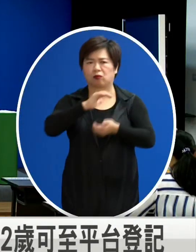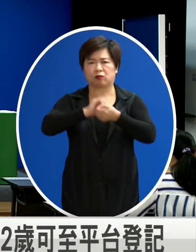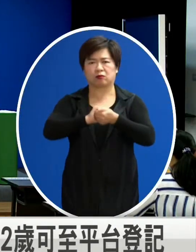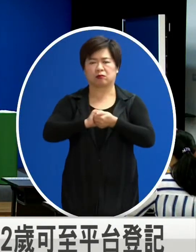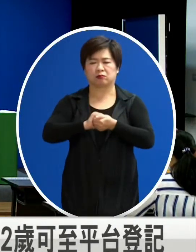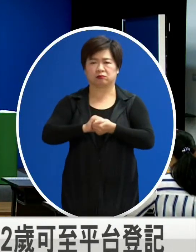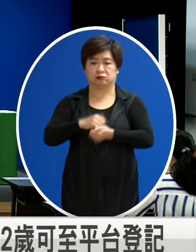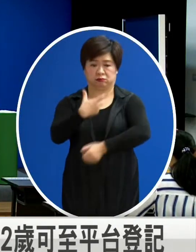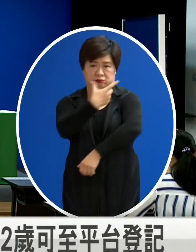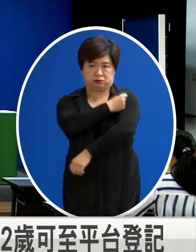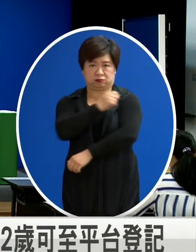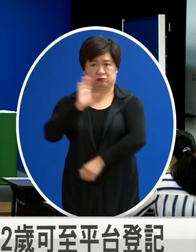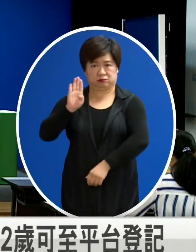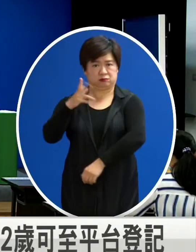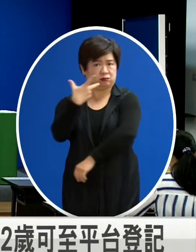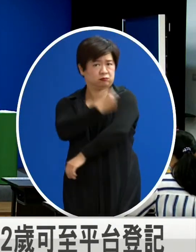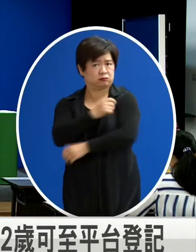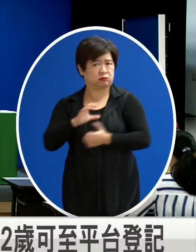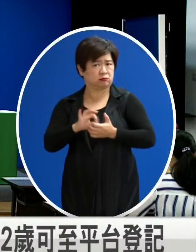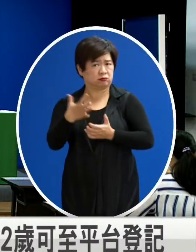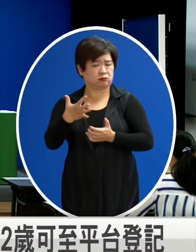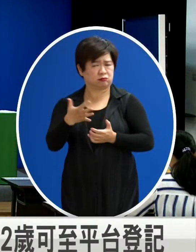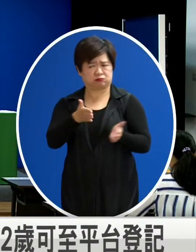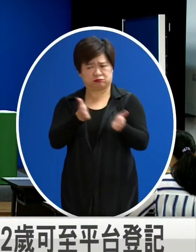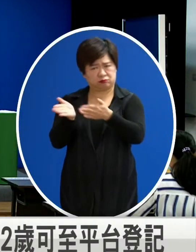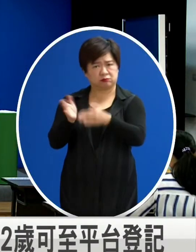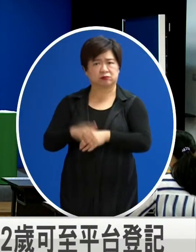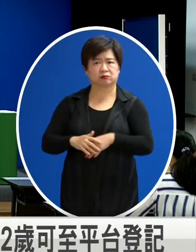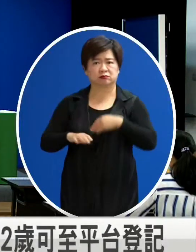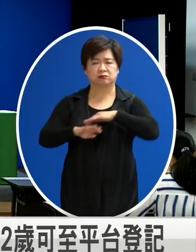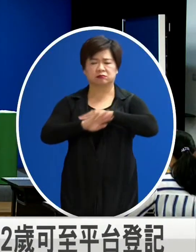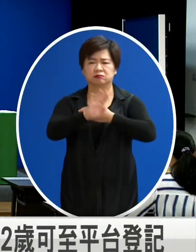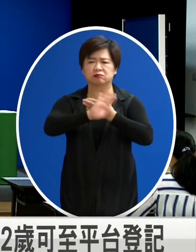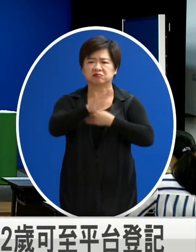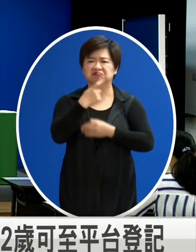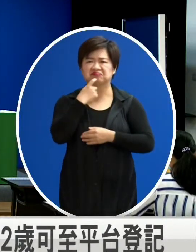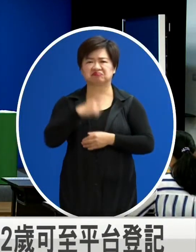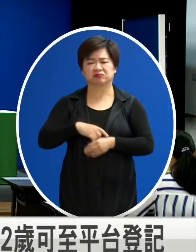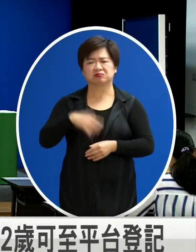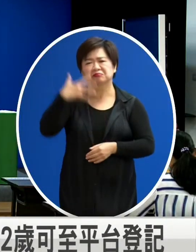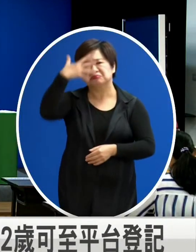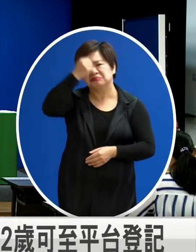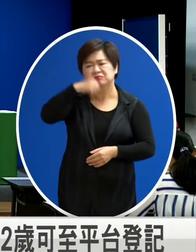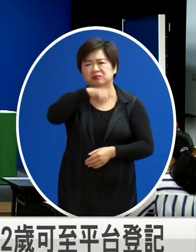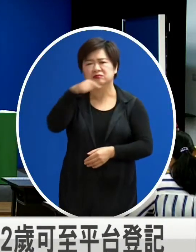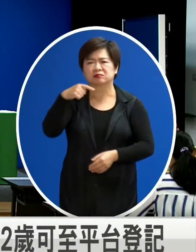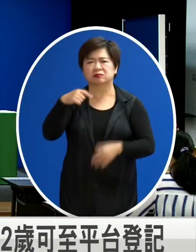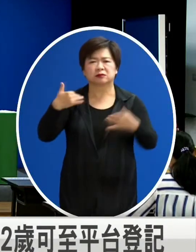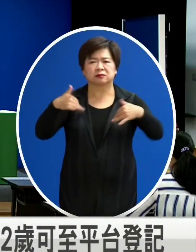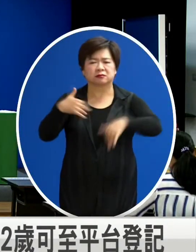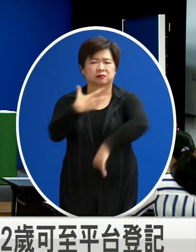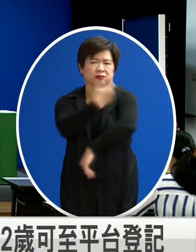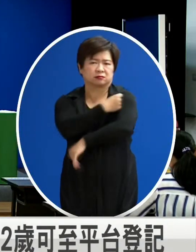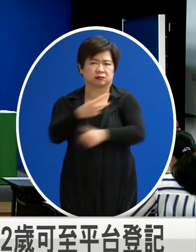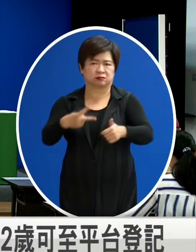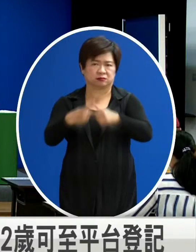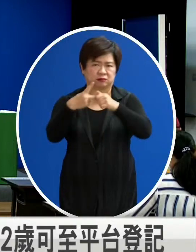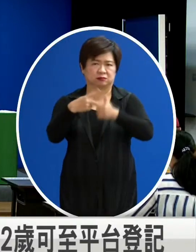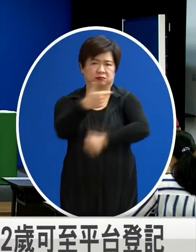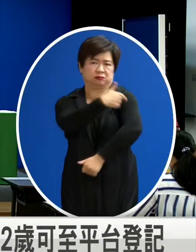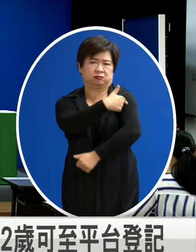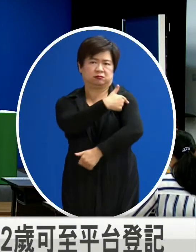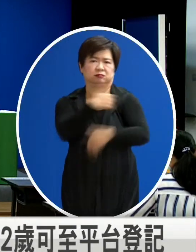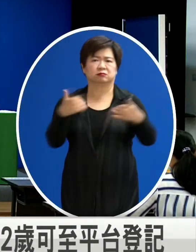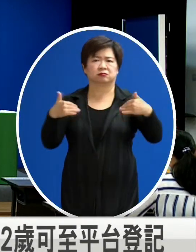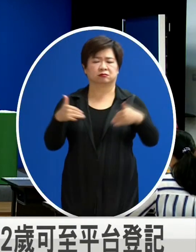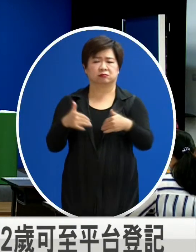他们先接种了 BNT？ 因为也有外界疑惑说像很多高龄的长辈他们都还没有打到第二剂，那为什么